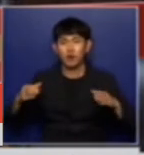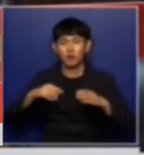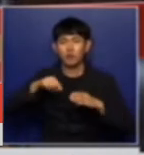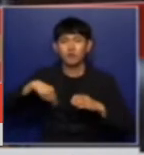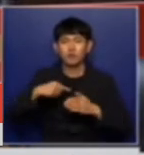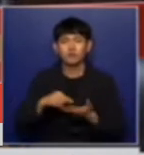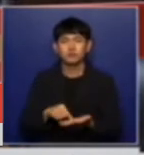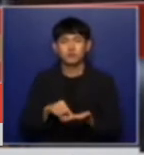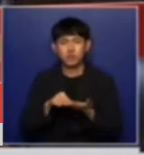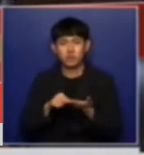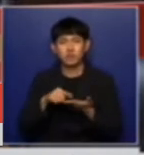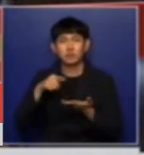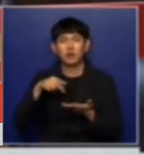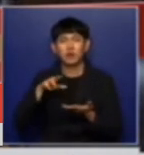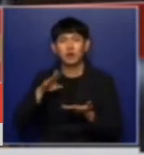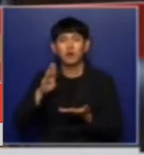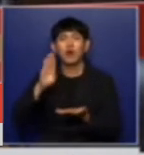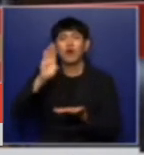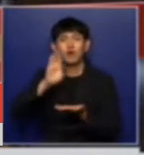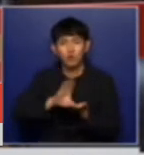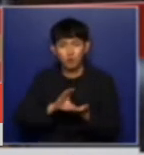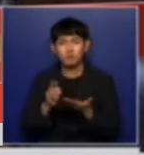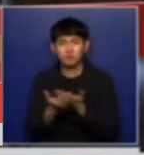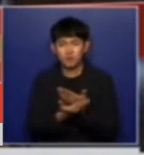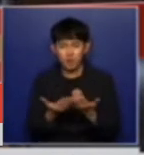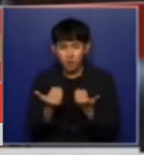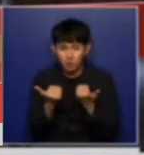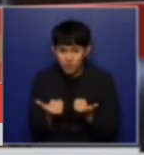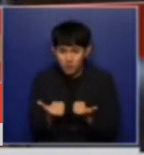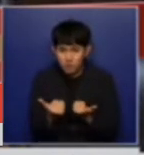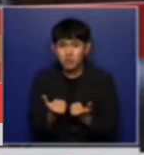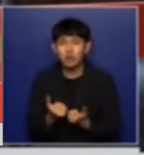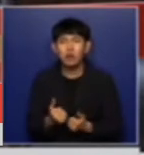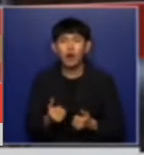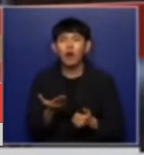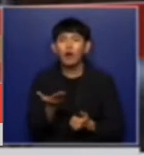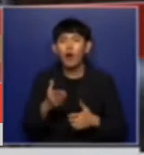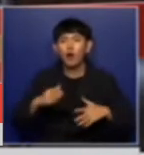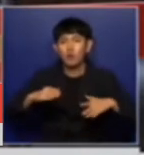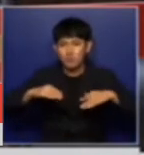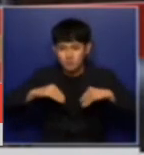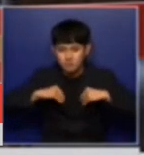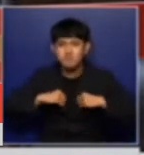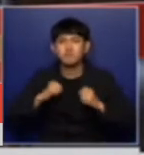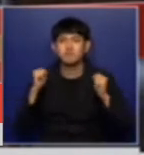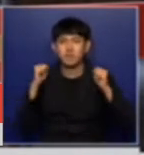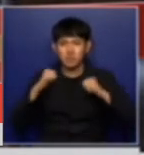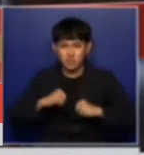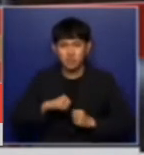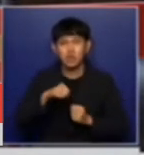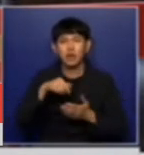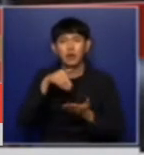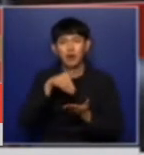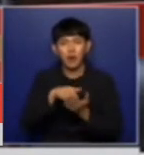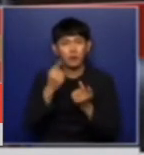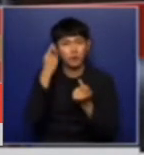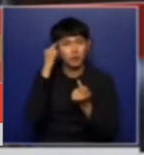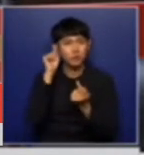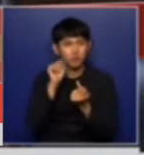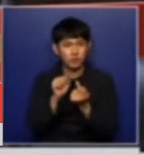ญัติงบประมาณรายจ่ายประจำปีเข้ามาให้สภาพิจารณาขอความเห็นชอบในวาระรับหลักการท่านประธ